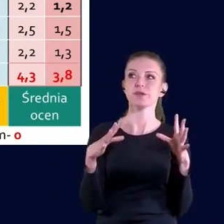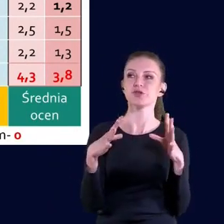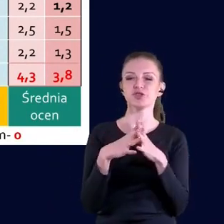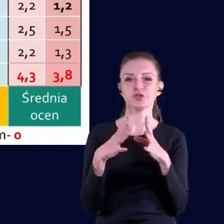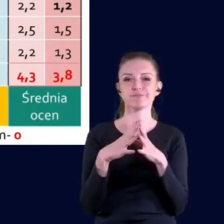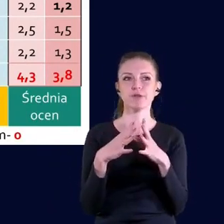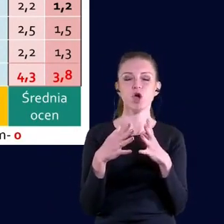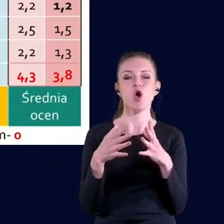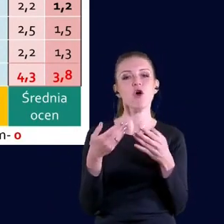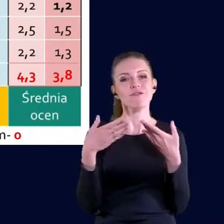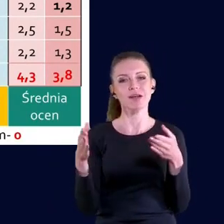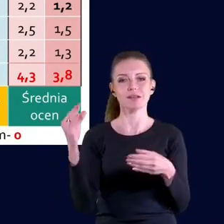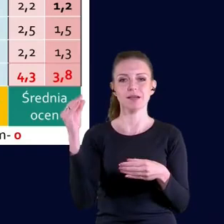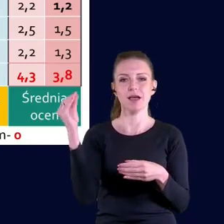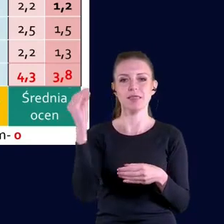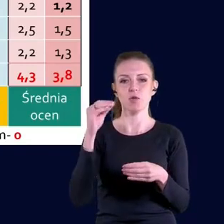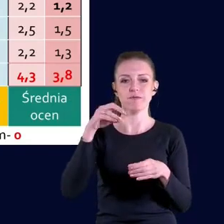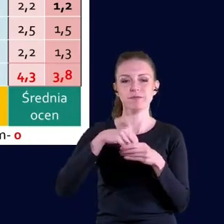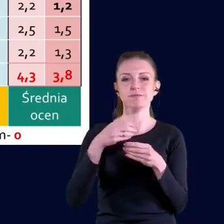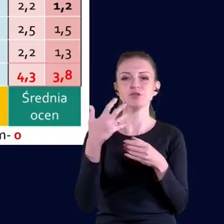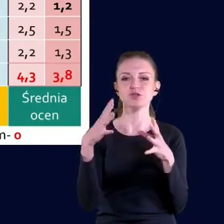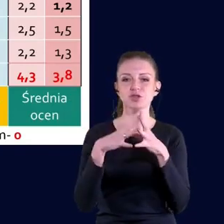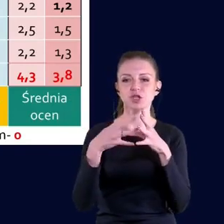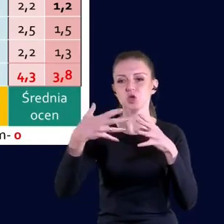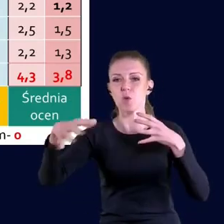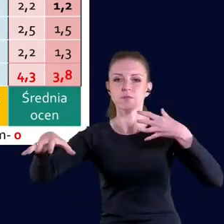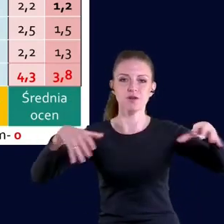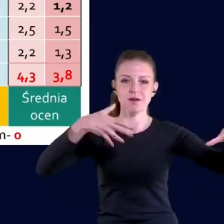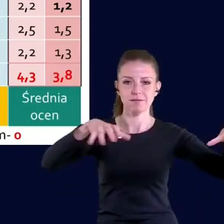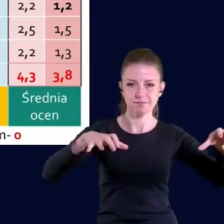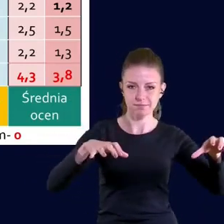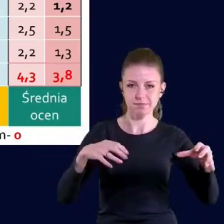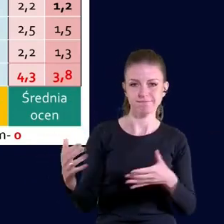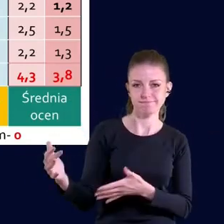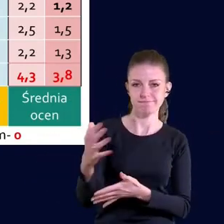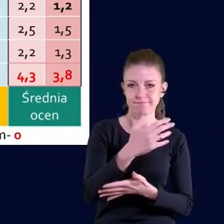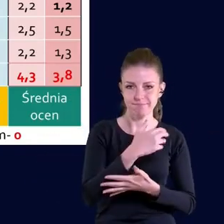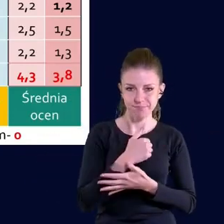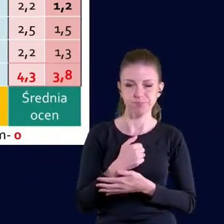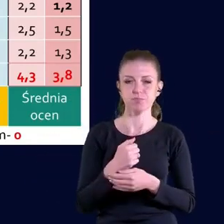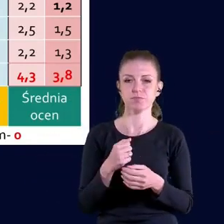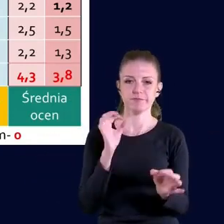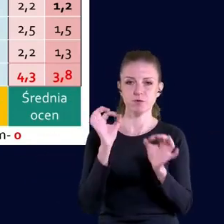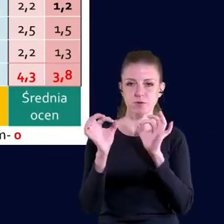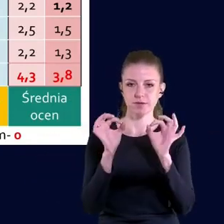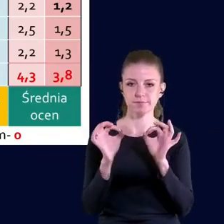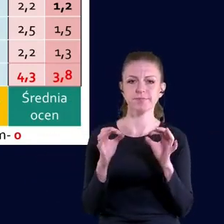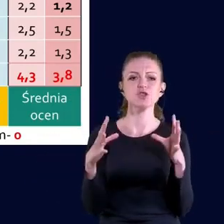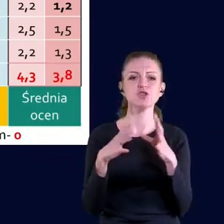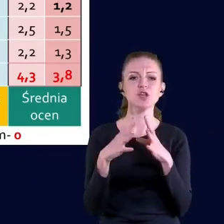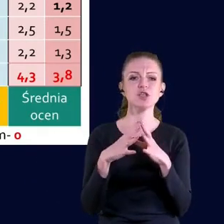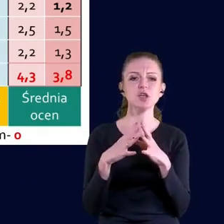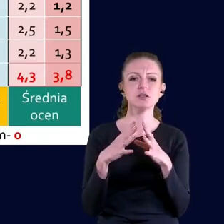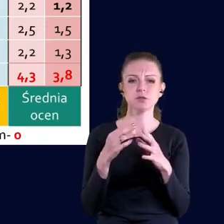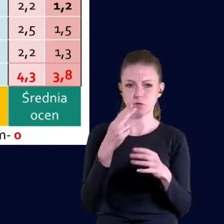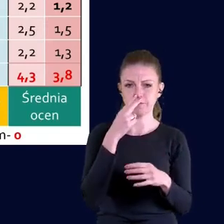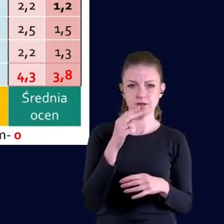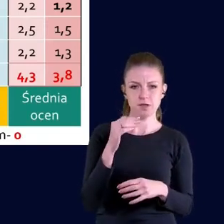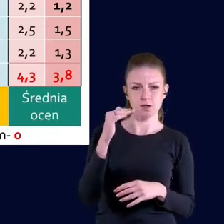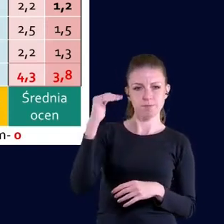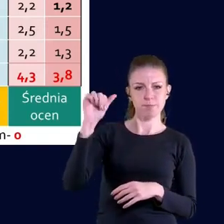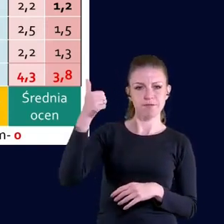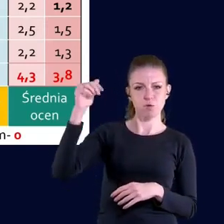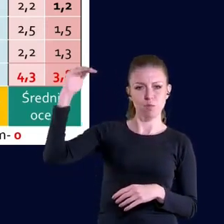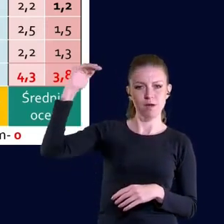nauki a po drugie o ich wdrożenie te 10 obszarów otwartej nauki mają państwo w pierwszej kolumnie